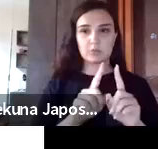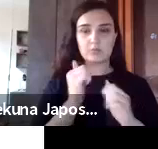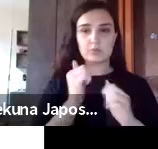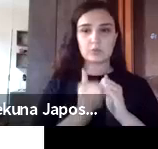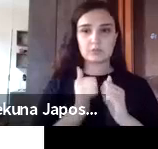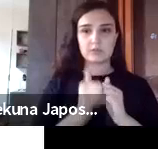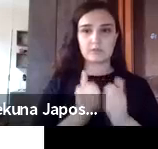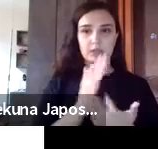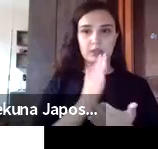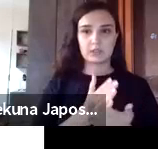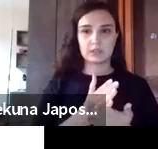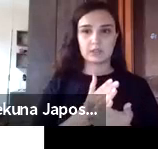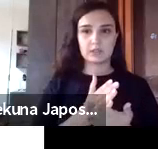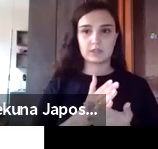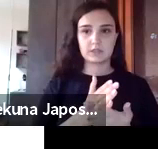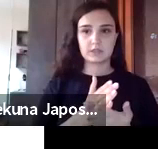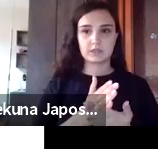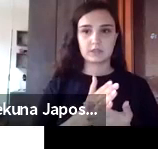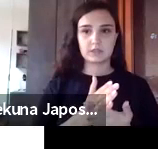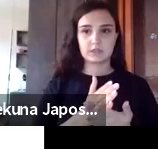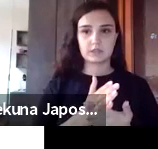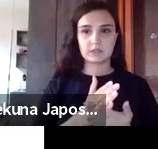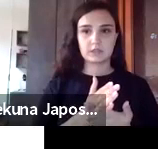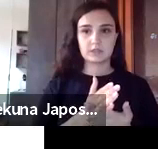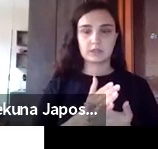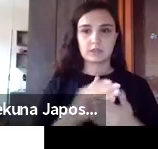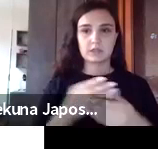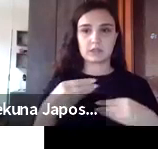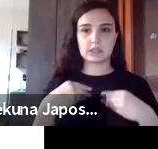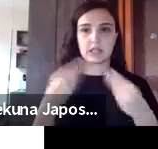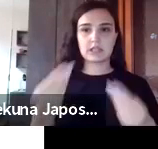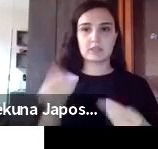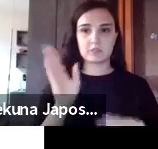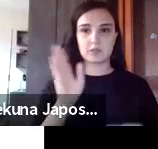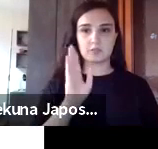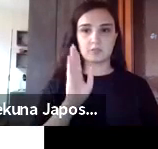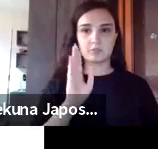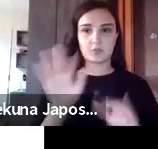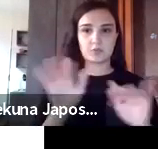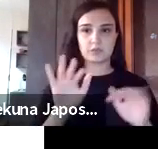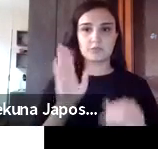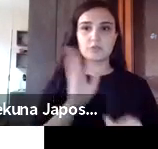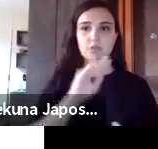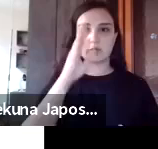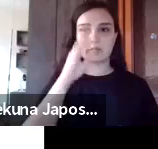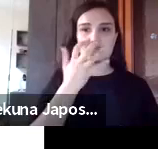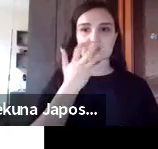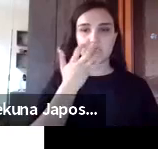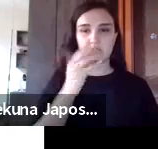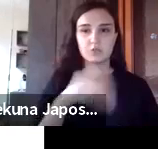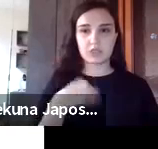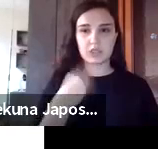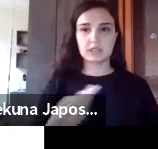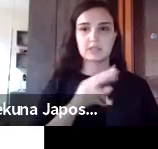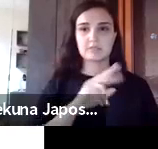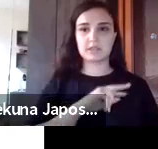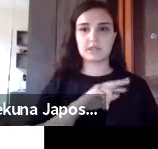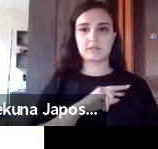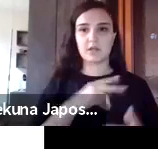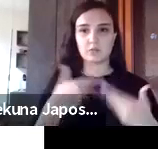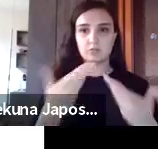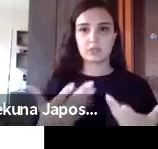მუდმივად არის ეს გაცემის პროცესი, რომ შობელი გასცემს, გასცემს სითბოს, გასცემს სიყვარულს,